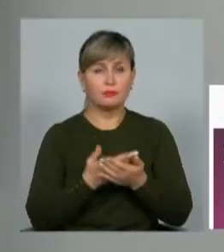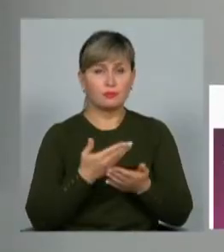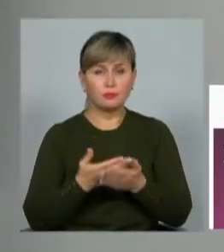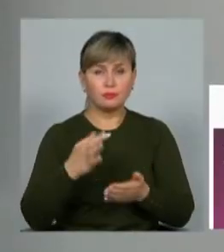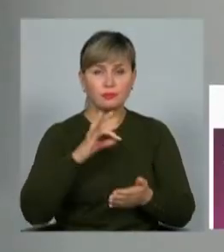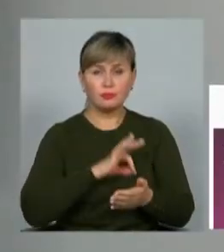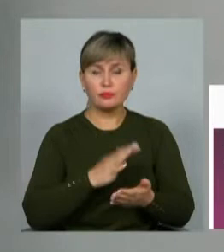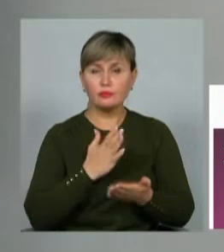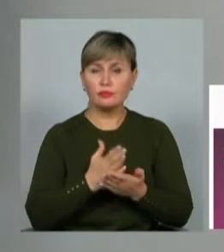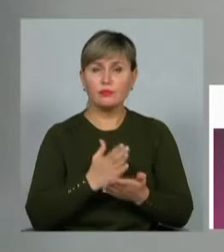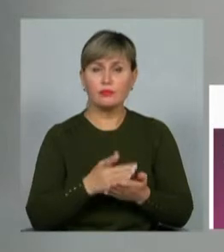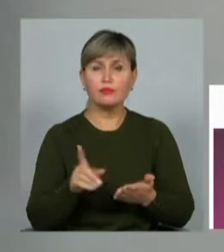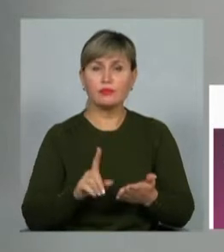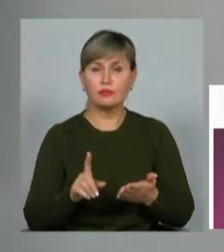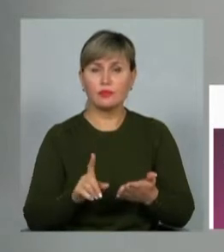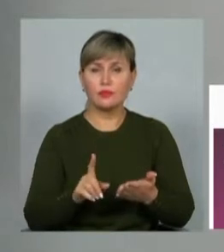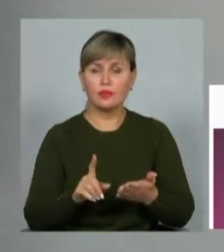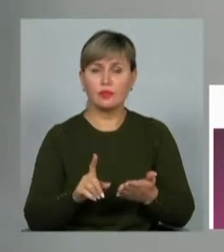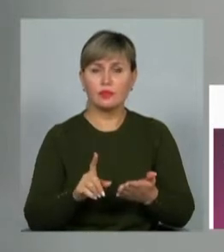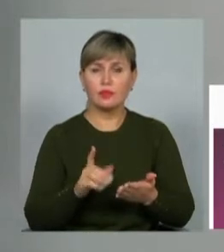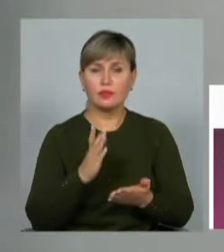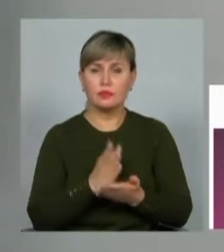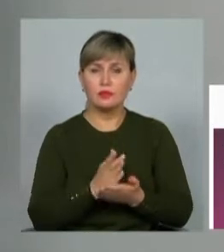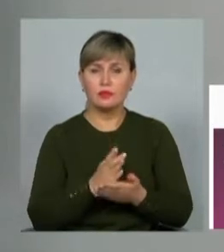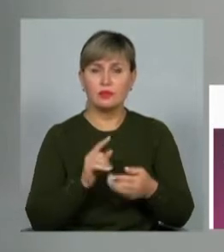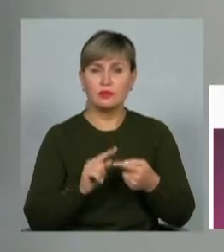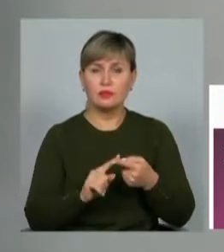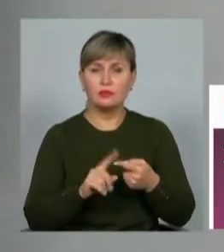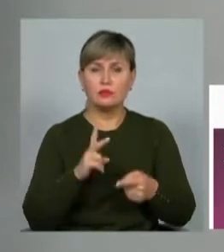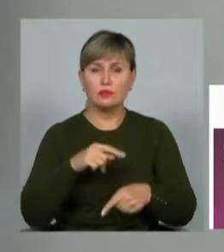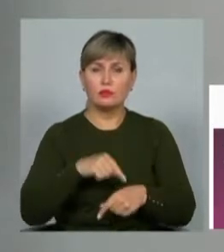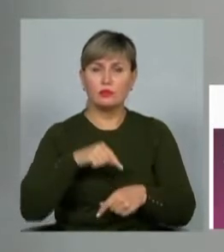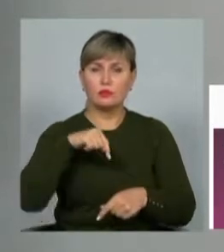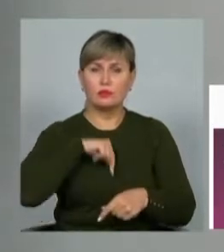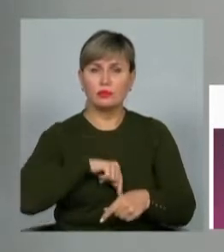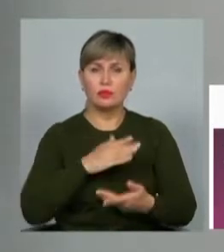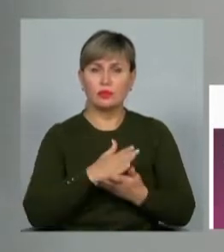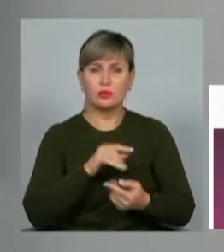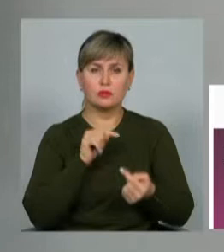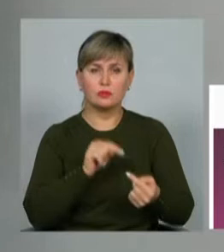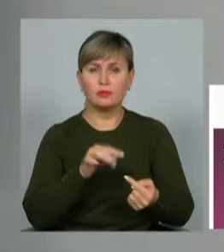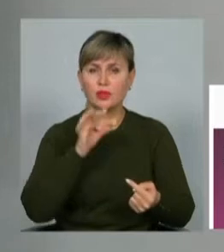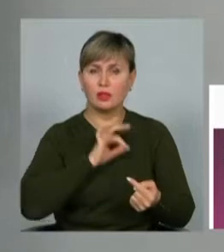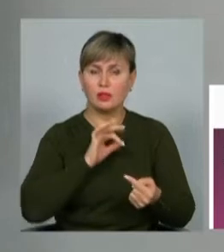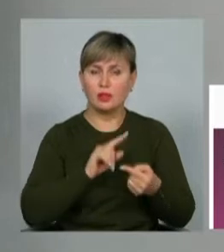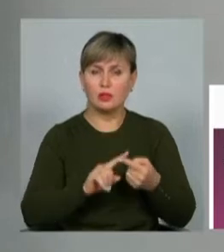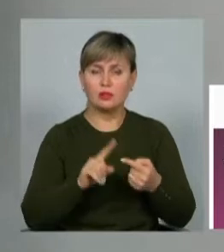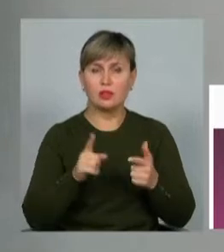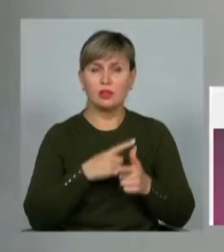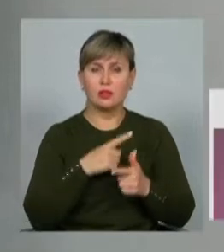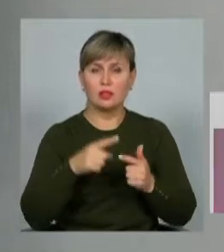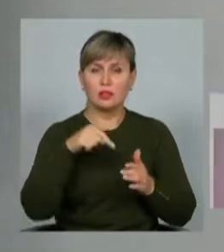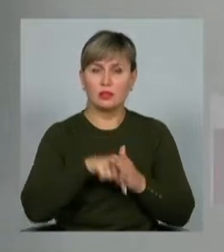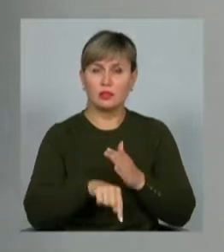применению является противопоказание. Гиперчувствительность к какому-либо компоненту вакцины или же вакцина,